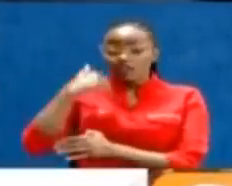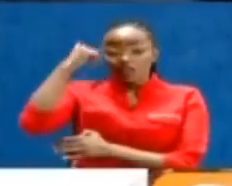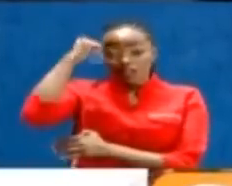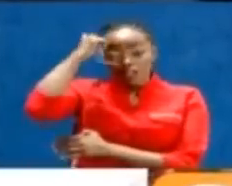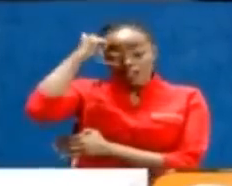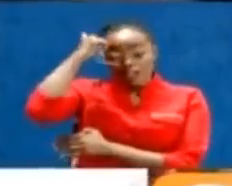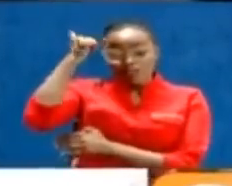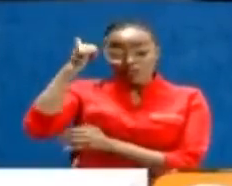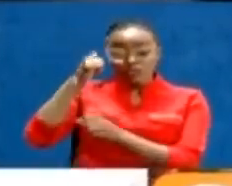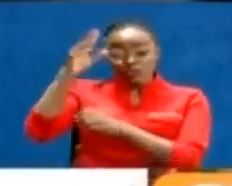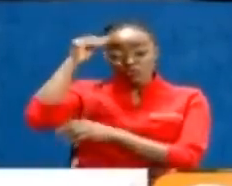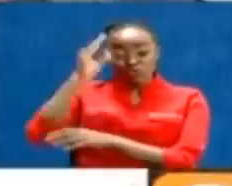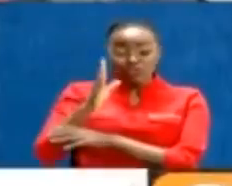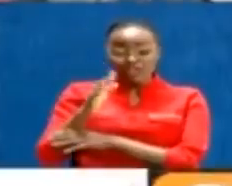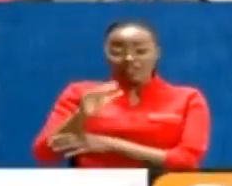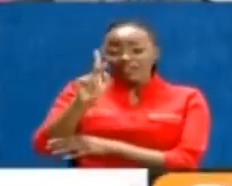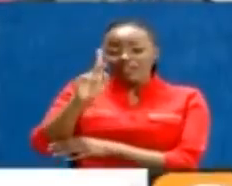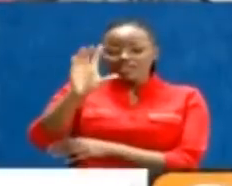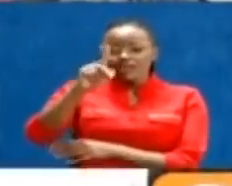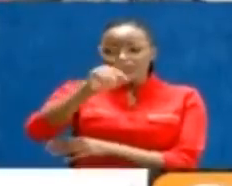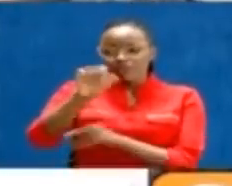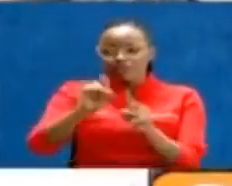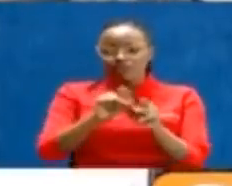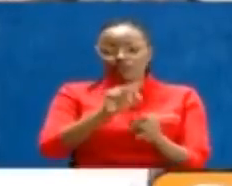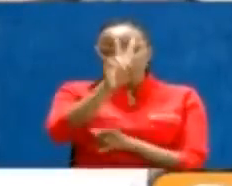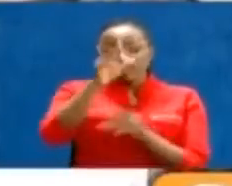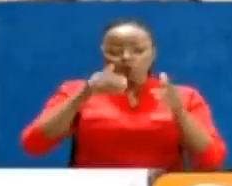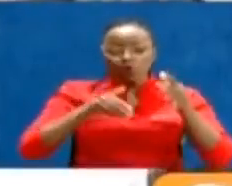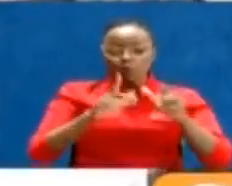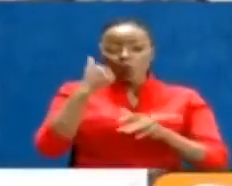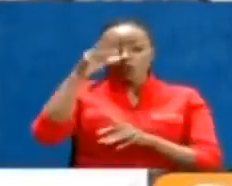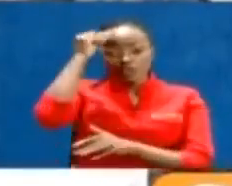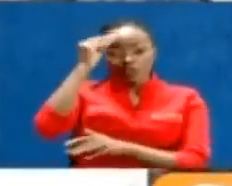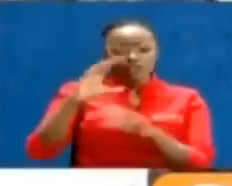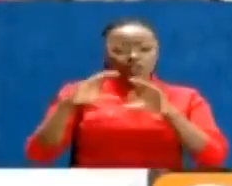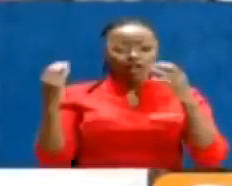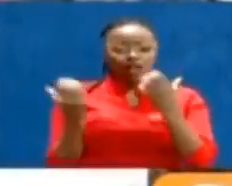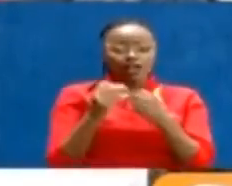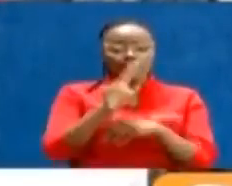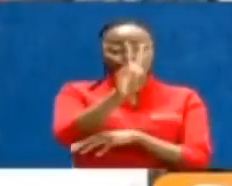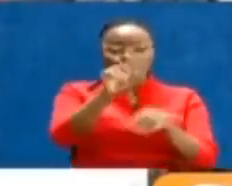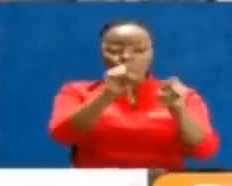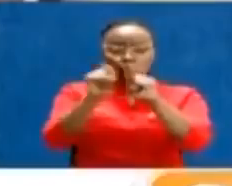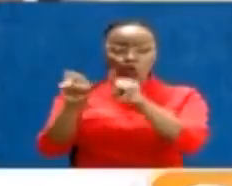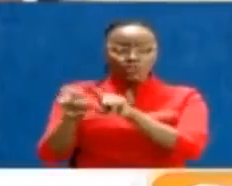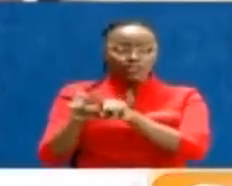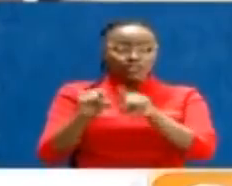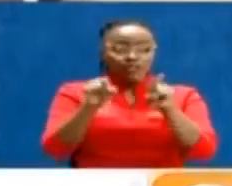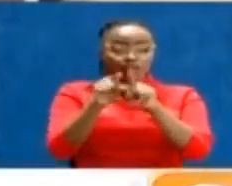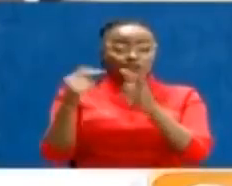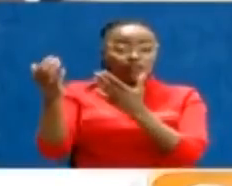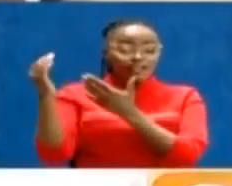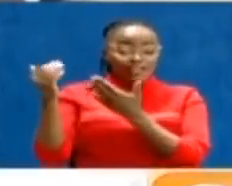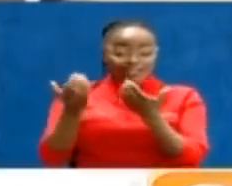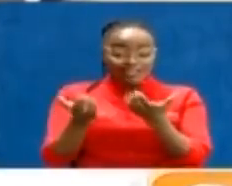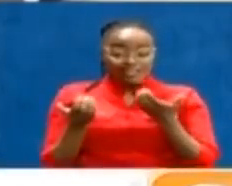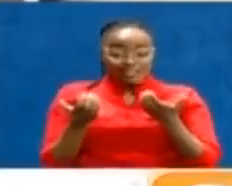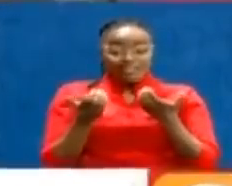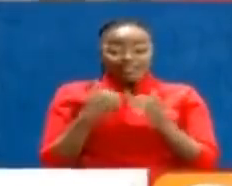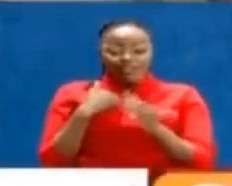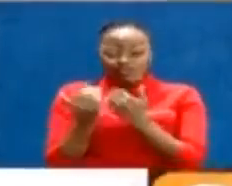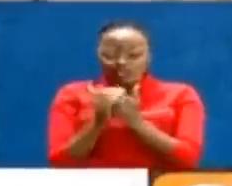mtahiniwa, huku kwa upande mwingine mwanawe wa pili Shalini ambaye ni mwanafunzi wa darasa la pili pia akihitaji umakini